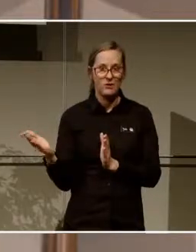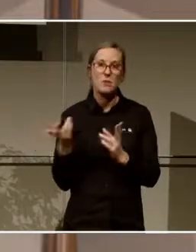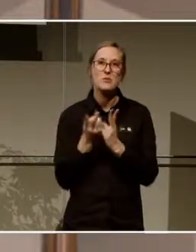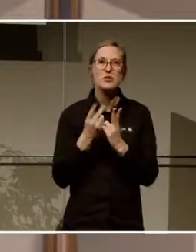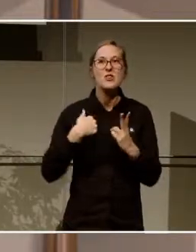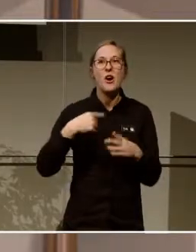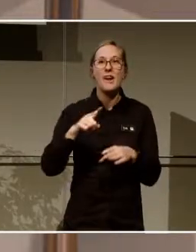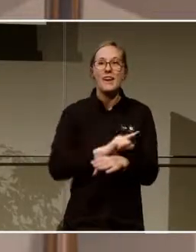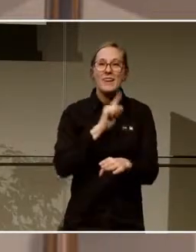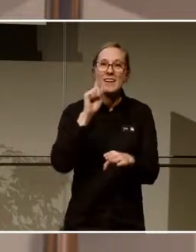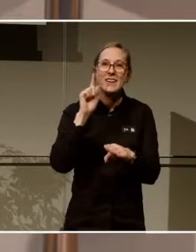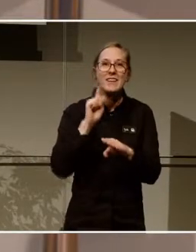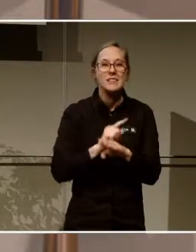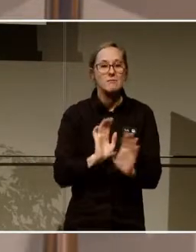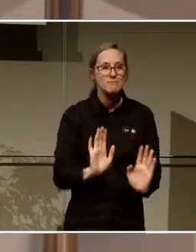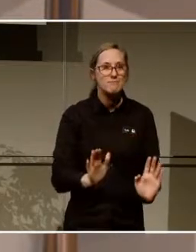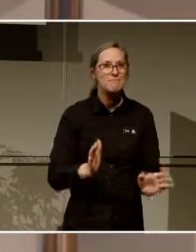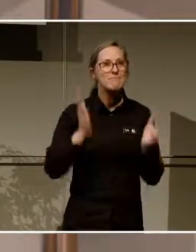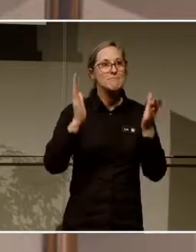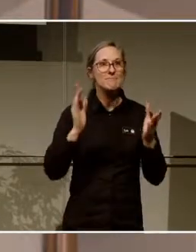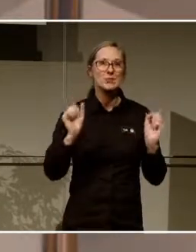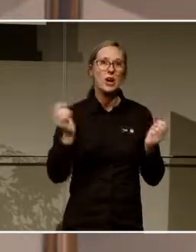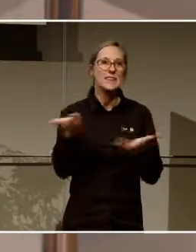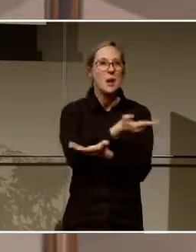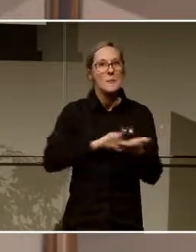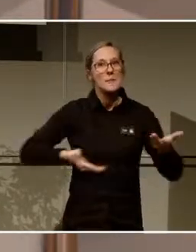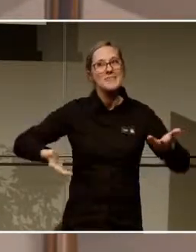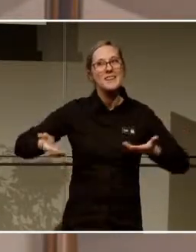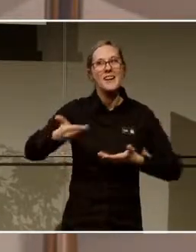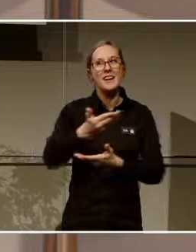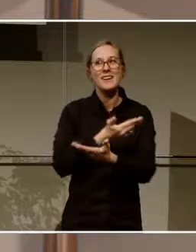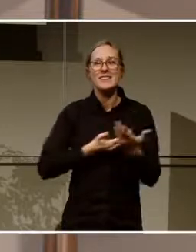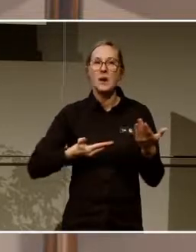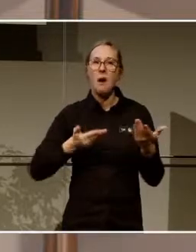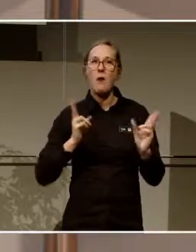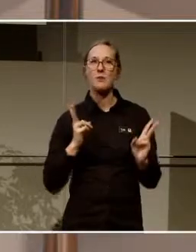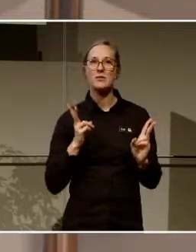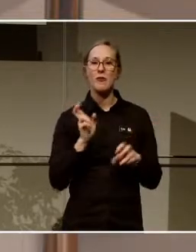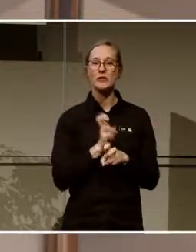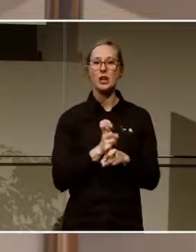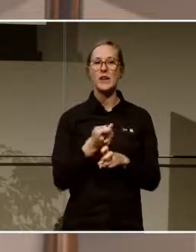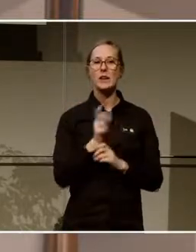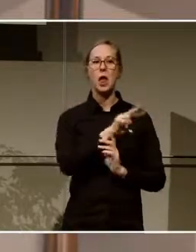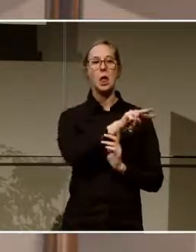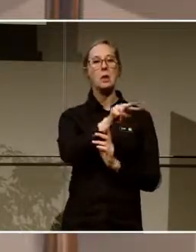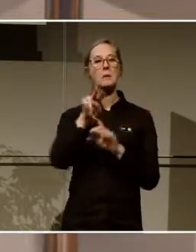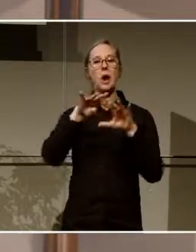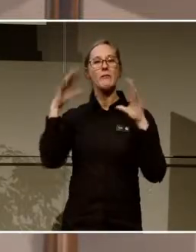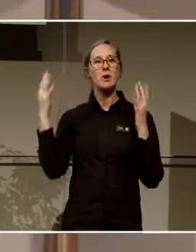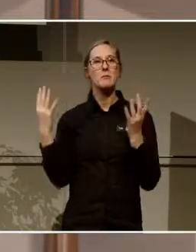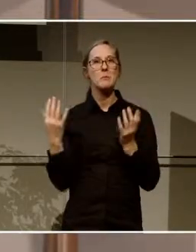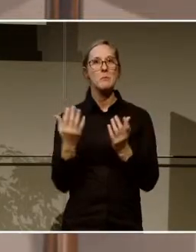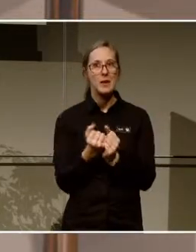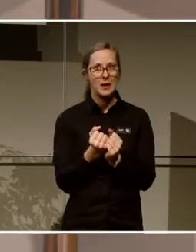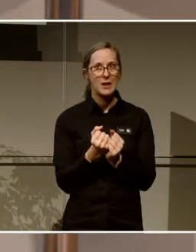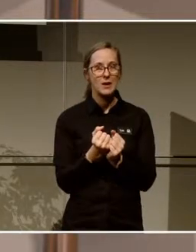tiden försöker främja samverkan. Jag försöker hovra lite och med hjälp av samverkansledningen